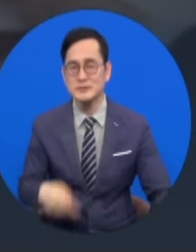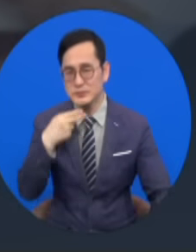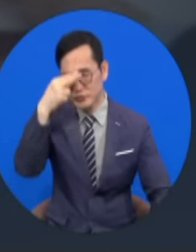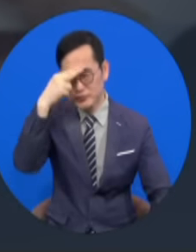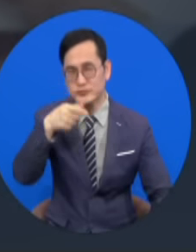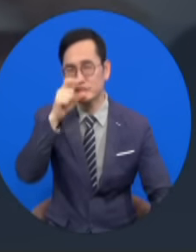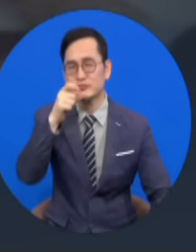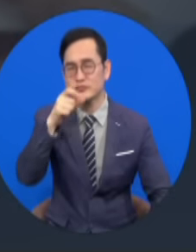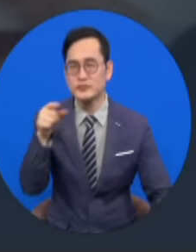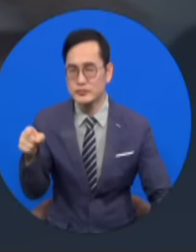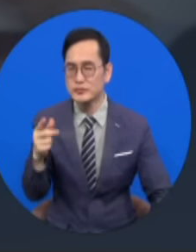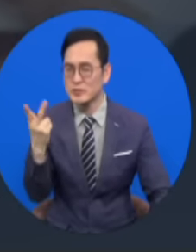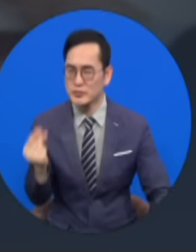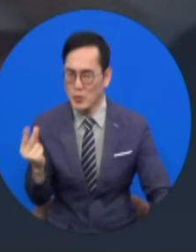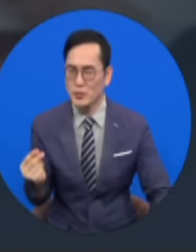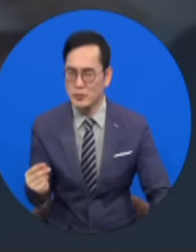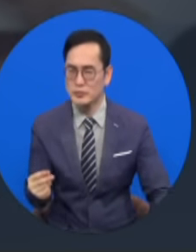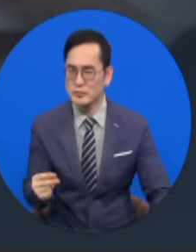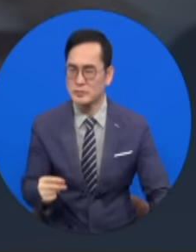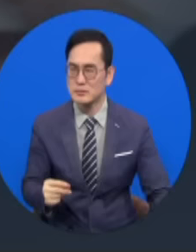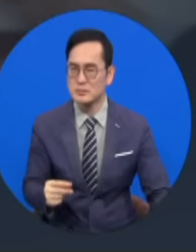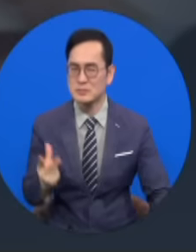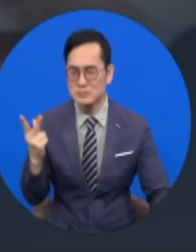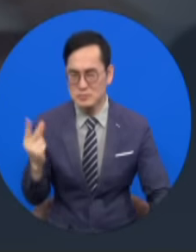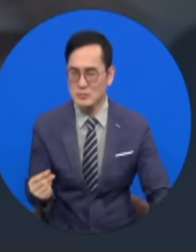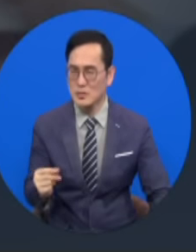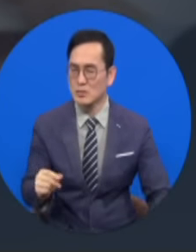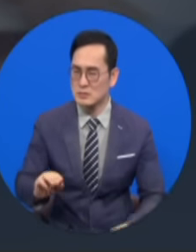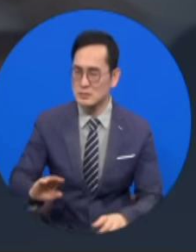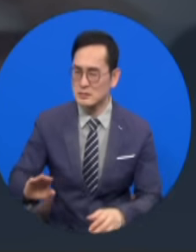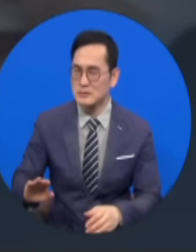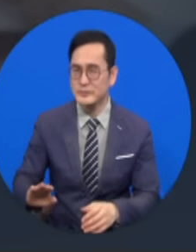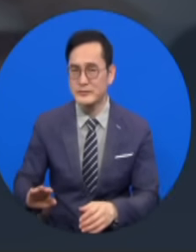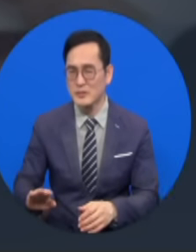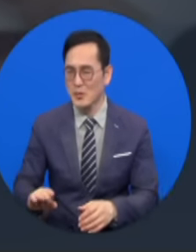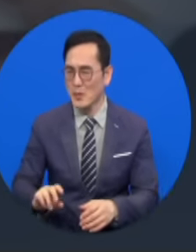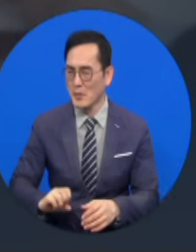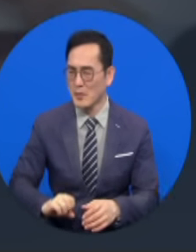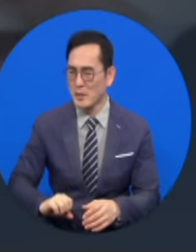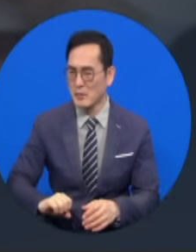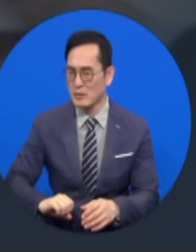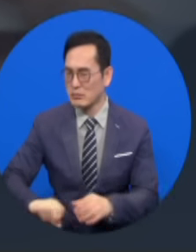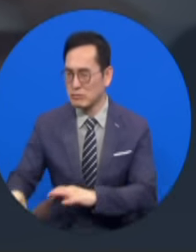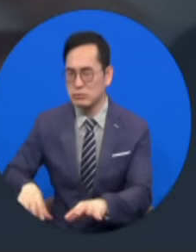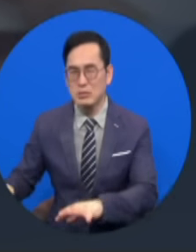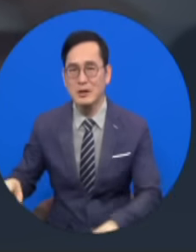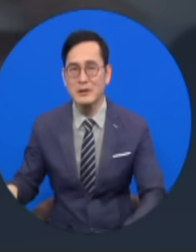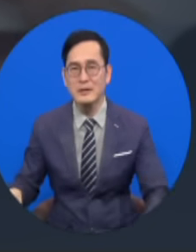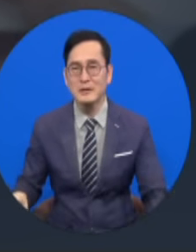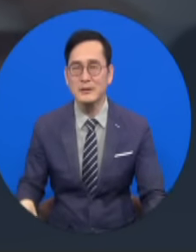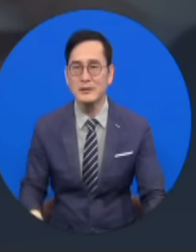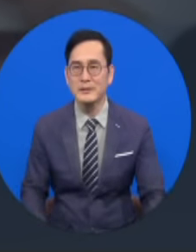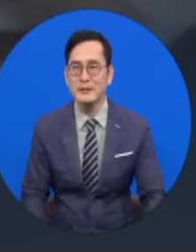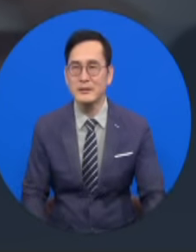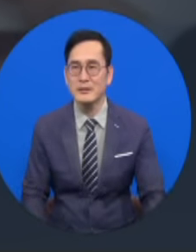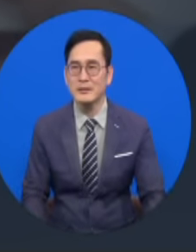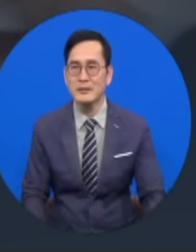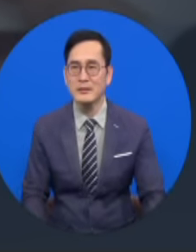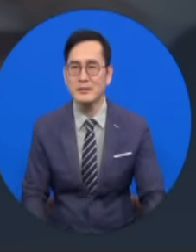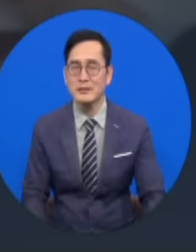용변 논란 이런 것도 전혀 당사자가 아닌 내용 혹은 카더라 수준의 탄핵 내용을